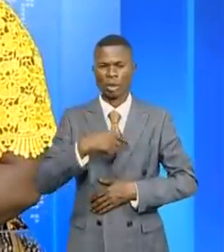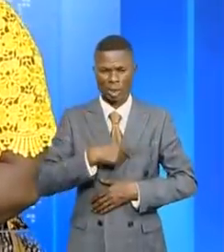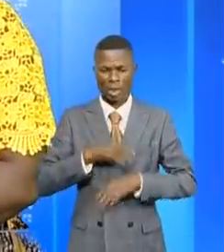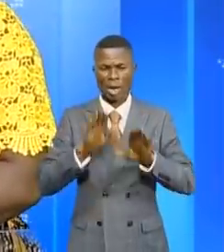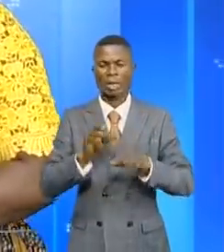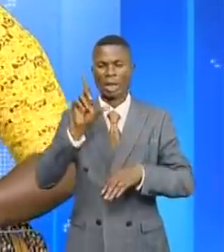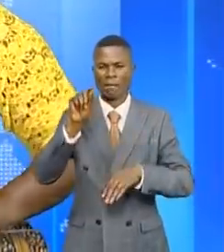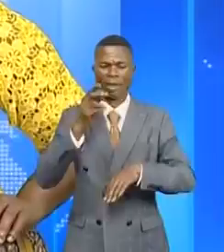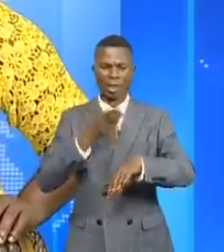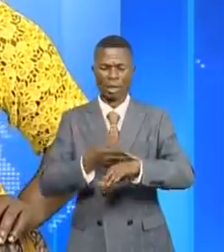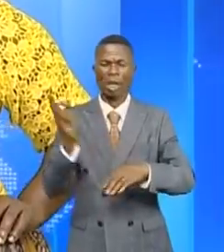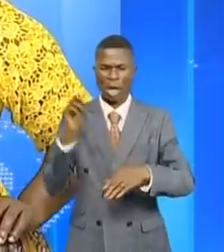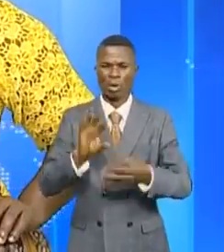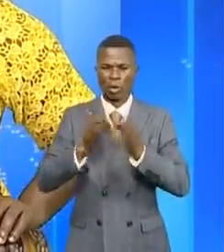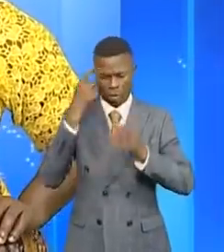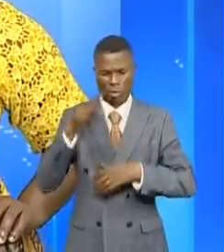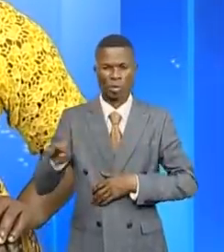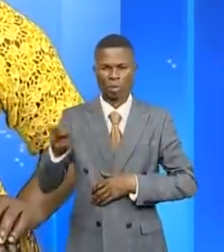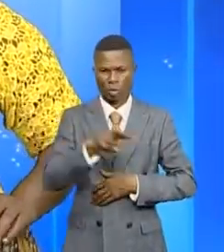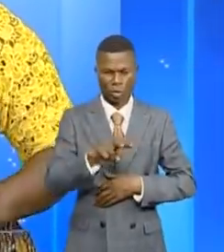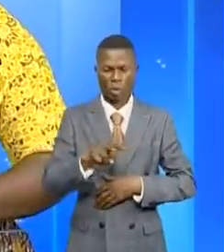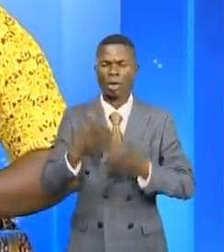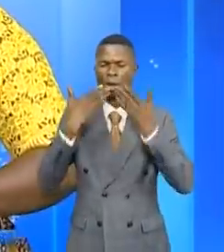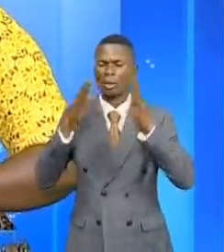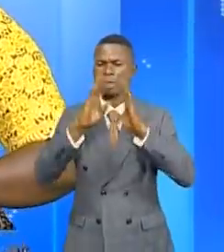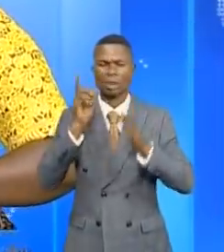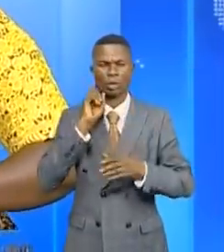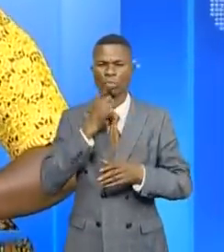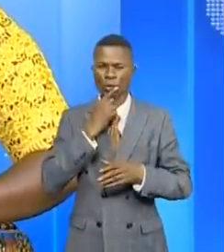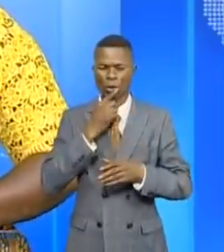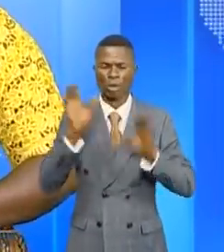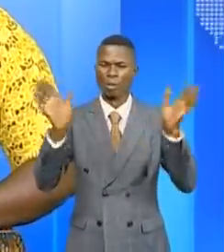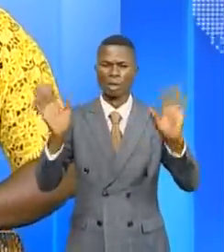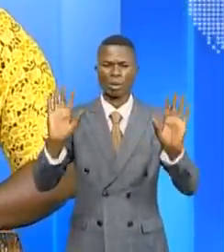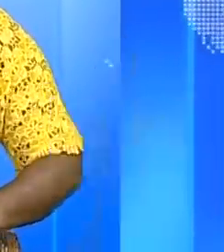C'était Kenny Navamele sur ces plateaux pour un autre journal. Prenez soin de vous.